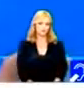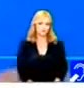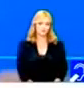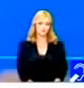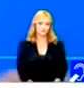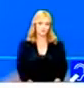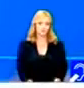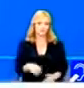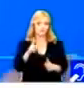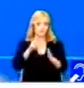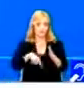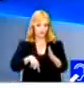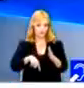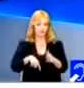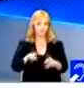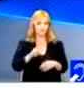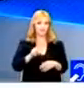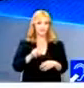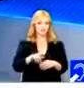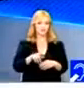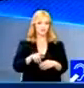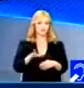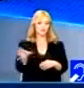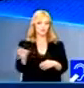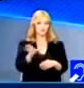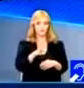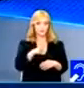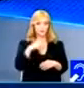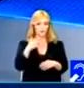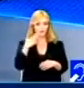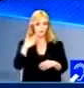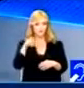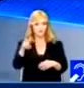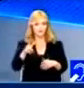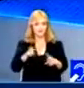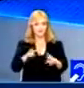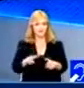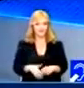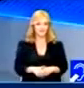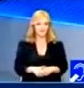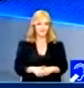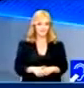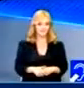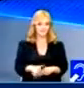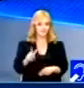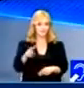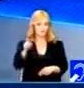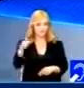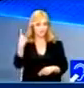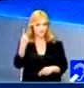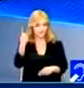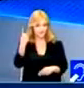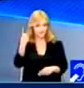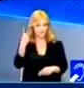Sunt sigur că foarte mulți români de pe ambele maluri ale Prutului vă invidiază. Și știți de ce? Pentru că doar dumneavoastră,